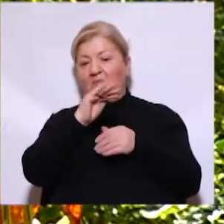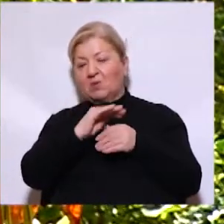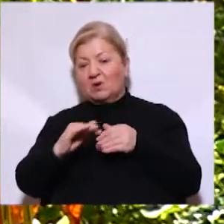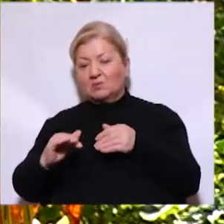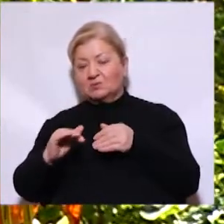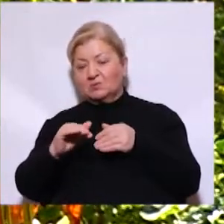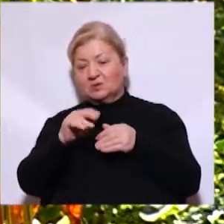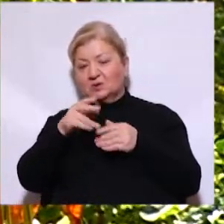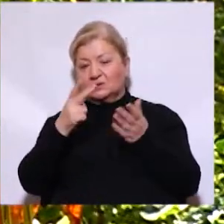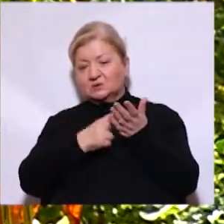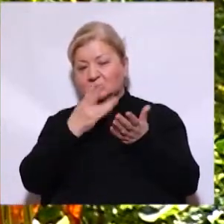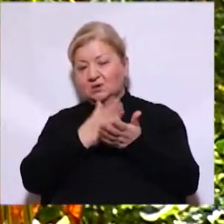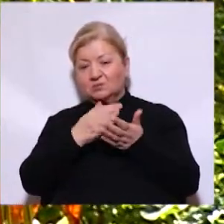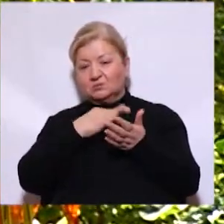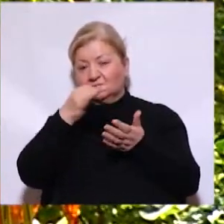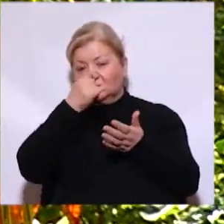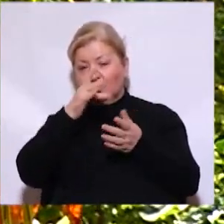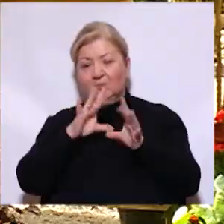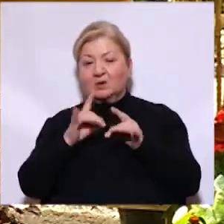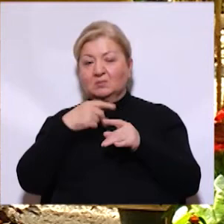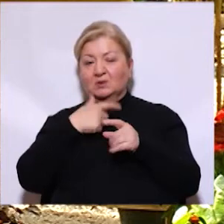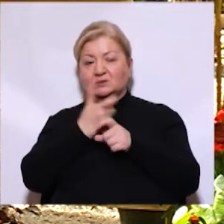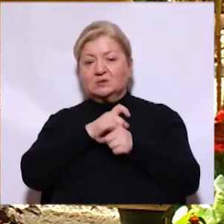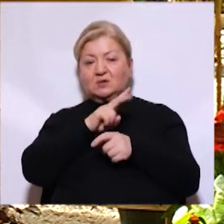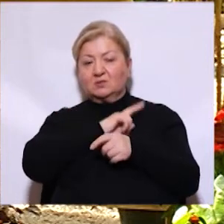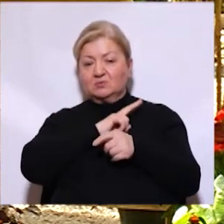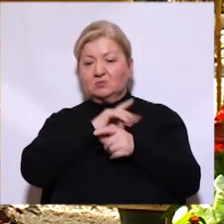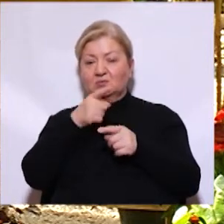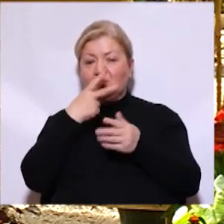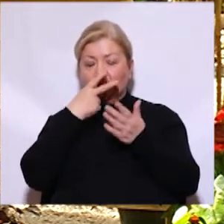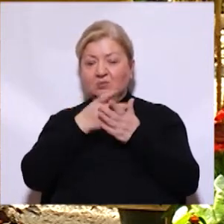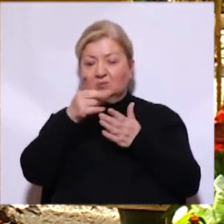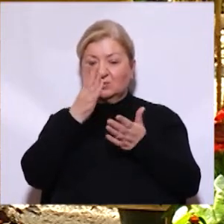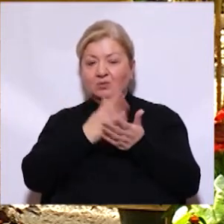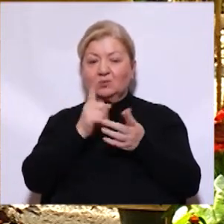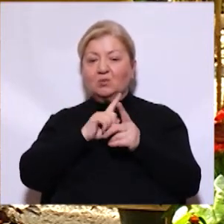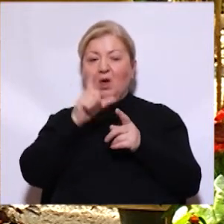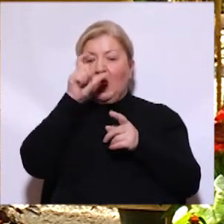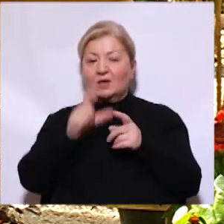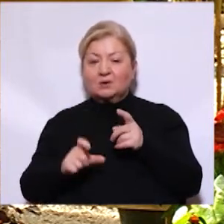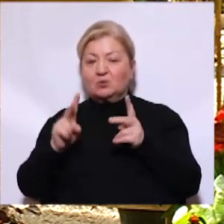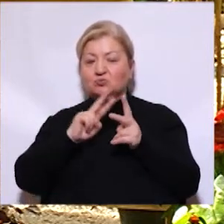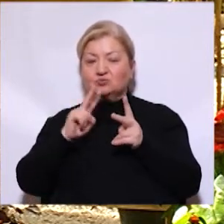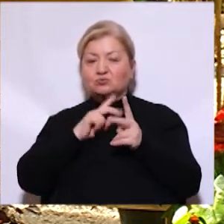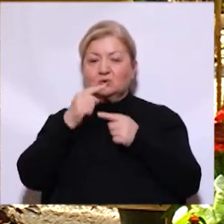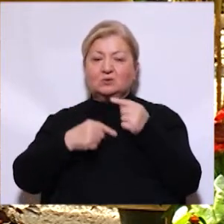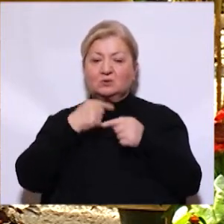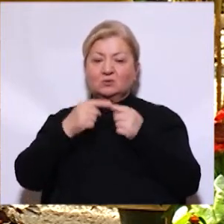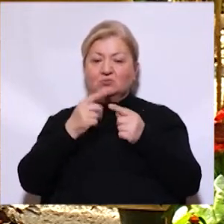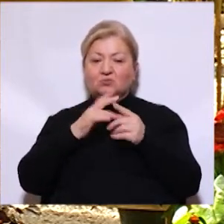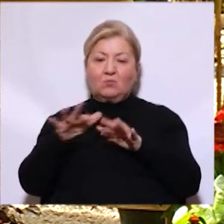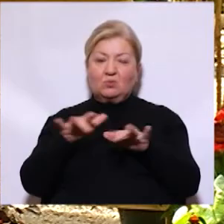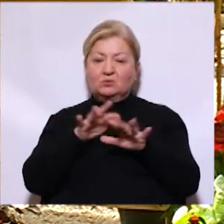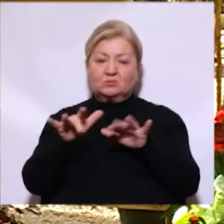ვერ ვიტყვი, თუმცა მე ძალიან მიყვარს ეს წიგნი, რომელიც აჩვენებს, რომ მოკლედ ადამიანი სულ უნდა მოძრაობდეს, ხო? აი ილია